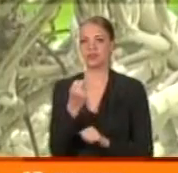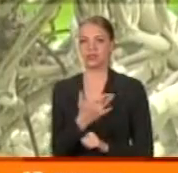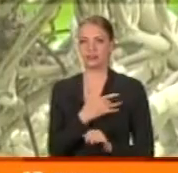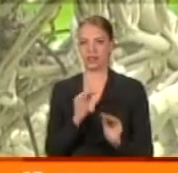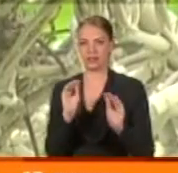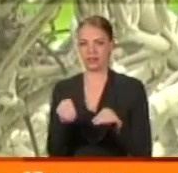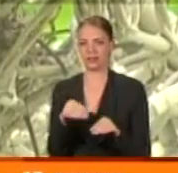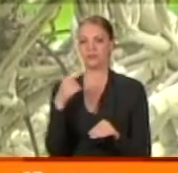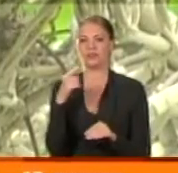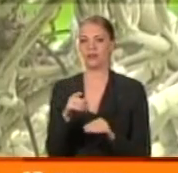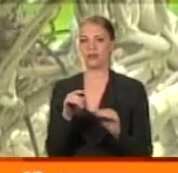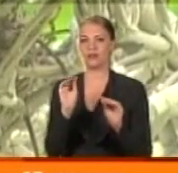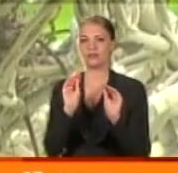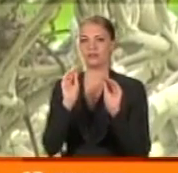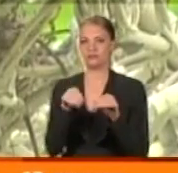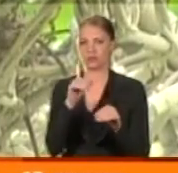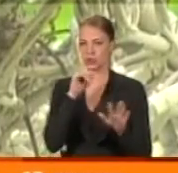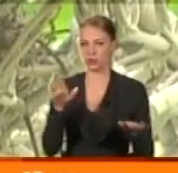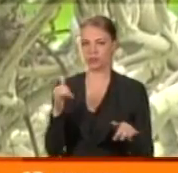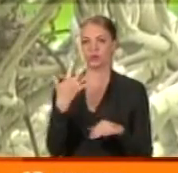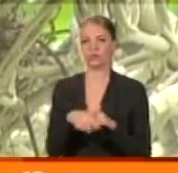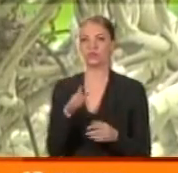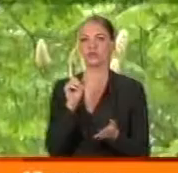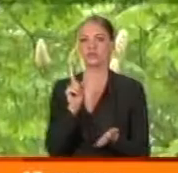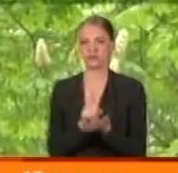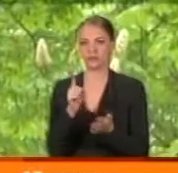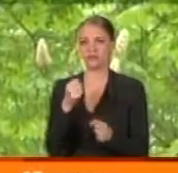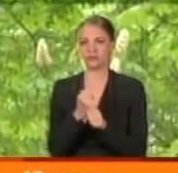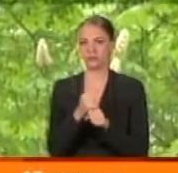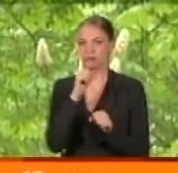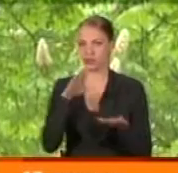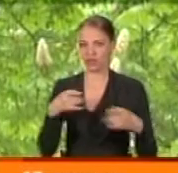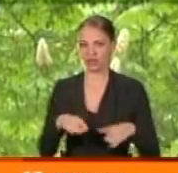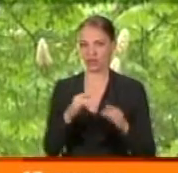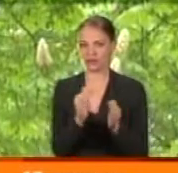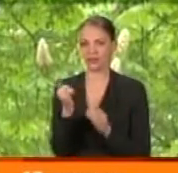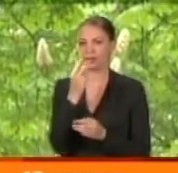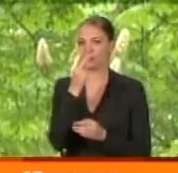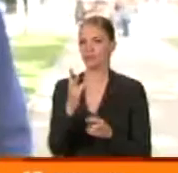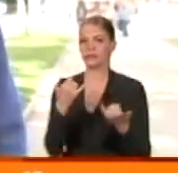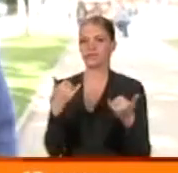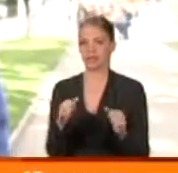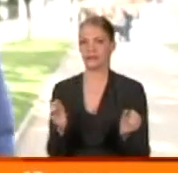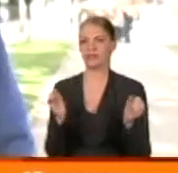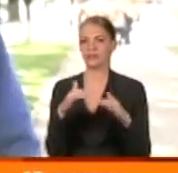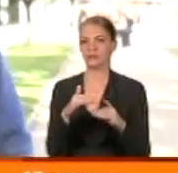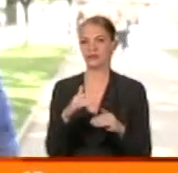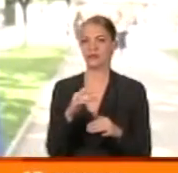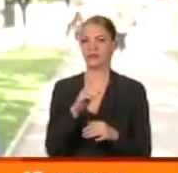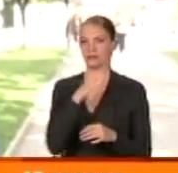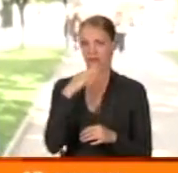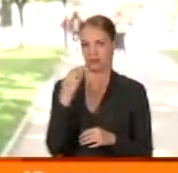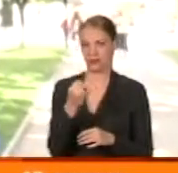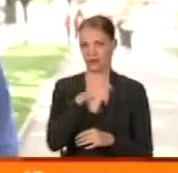серце. Його змостили дрозди і вже навіть встигли вивести в ньому пташенят. Тепер подивитись на диво збирається юрби